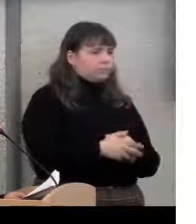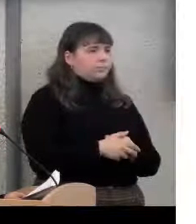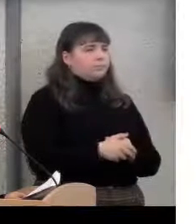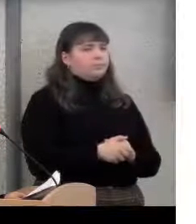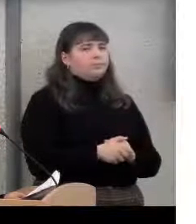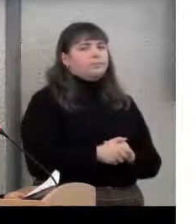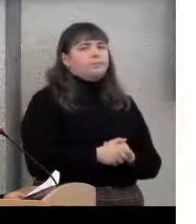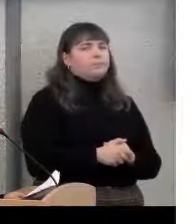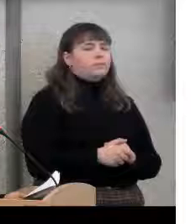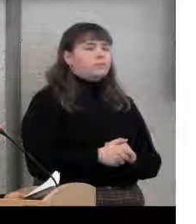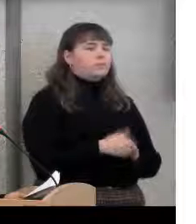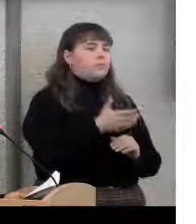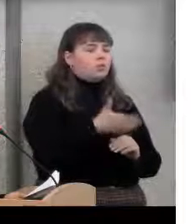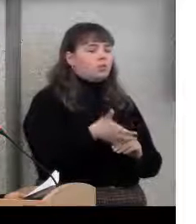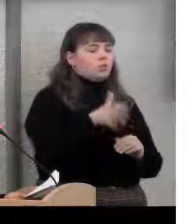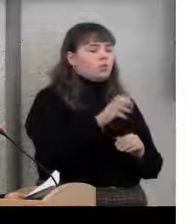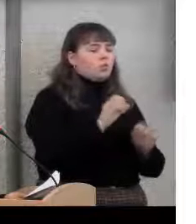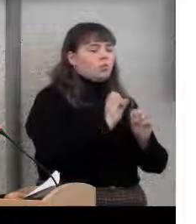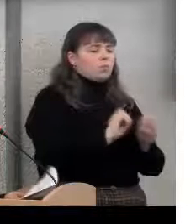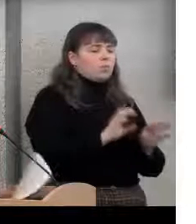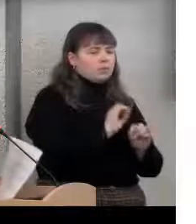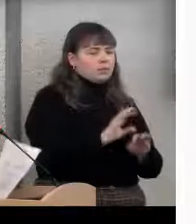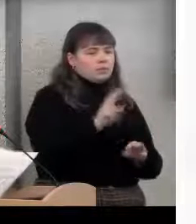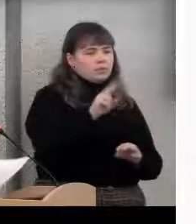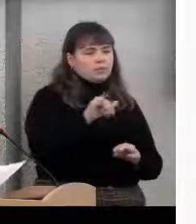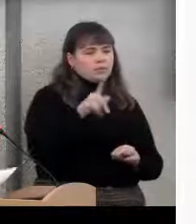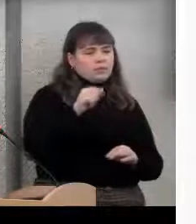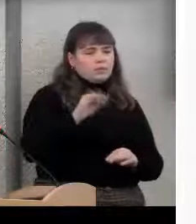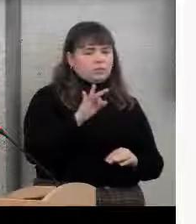gaminimo procesą daugiau papasakos mano kolega Vilius.